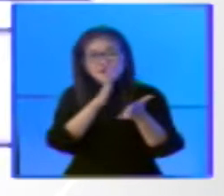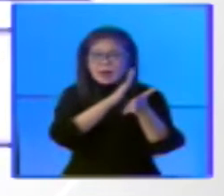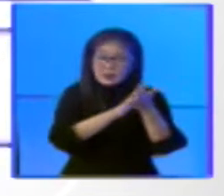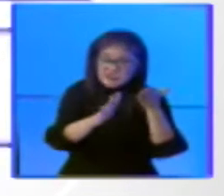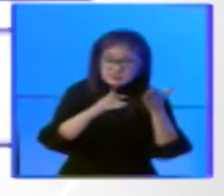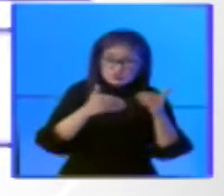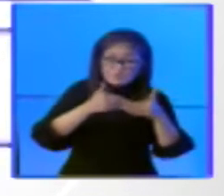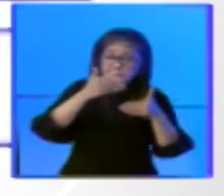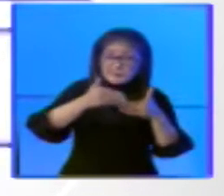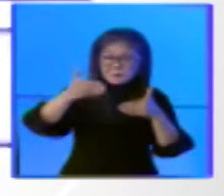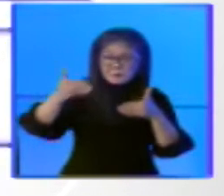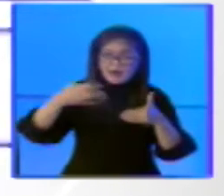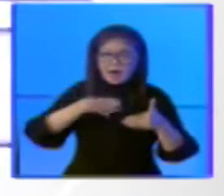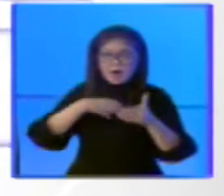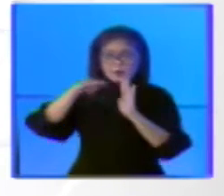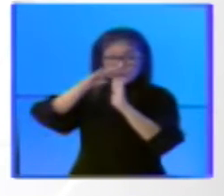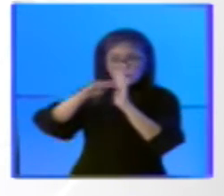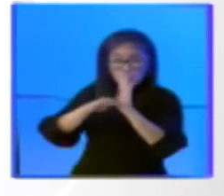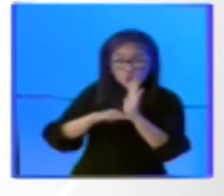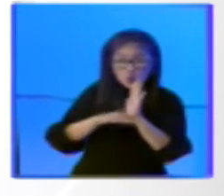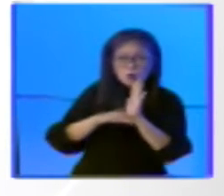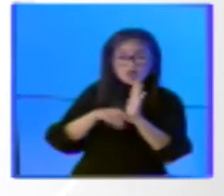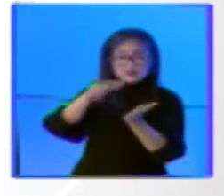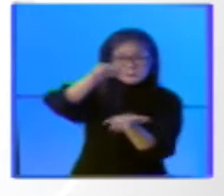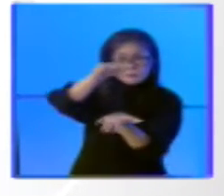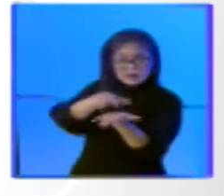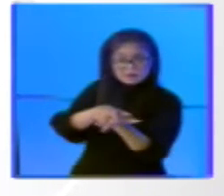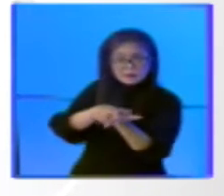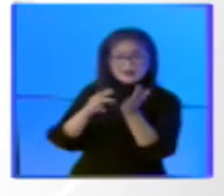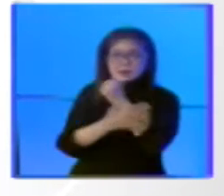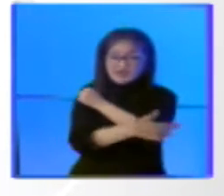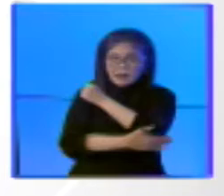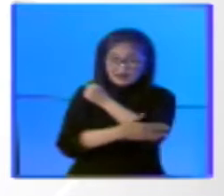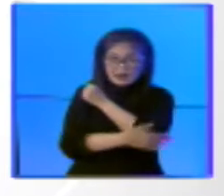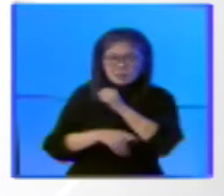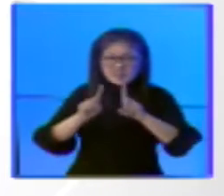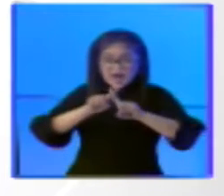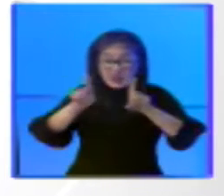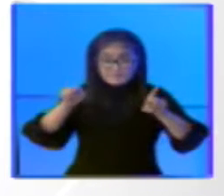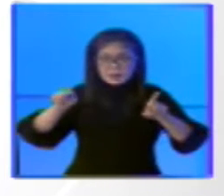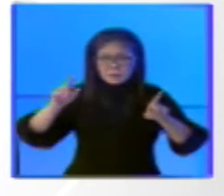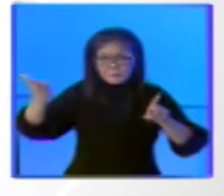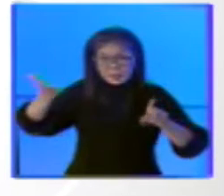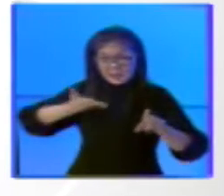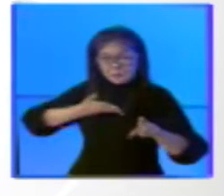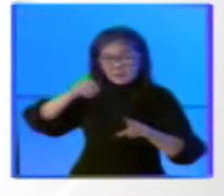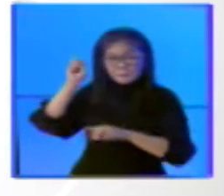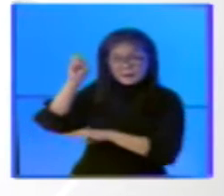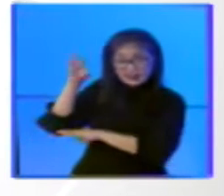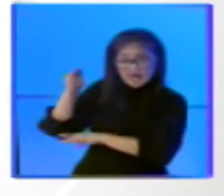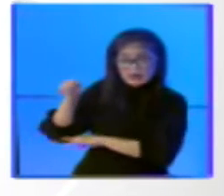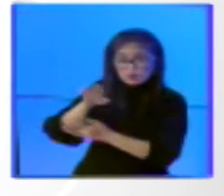hak protokol dalam acara resmi maupun kenegaraan namun jika penerima tanda jasa telah meninggal dunia